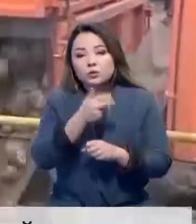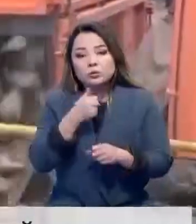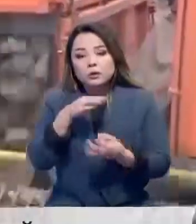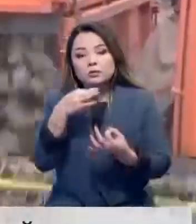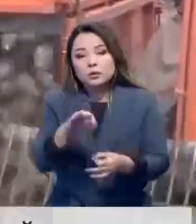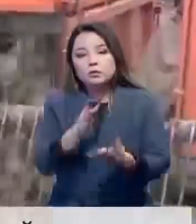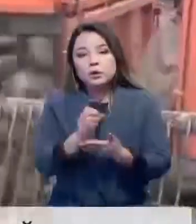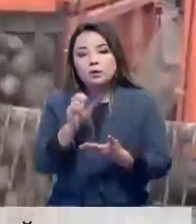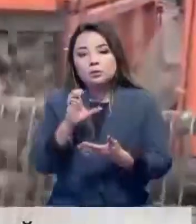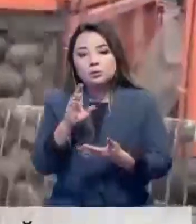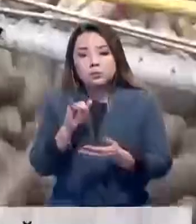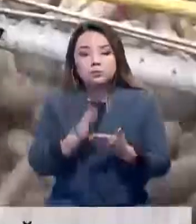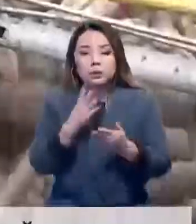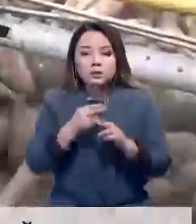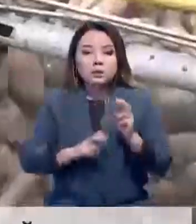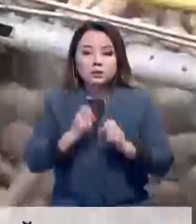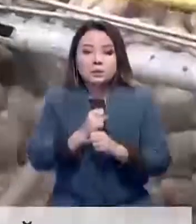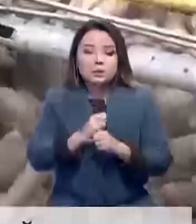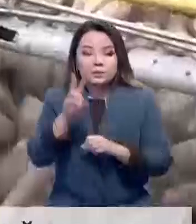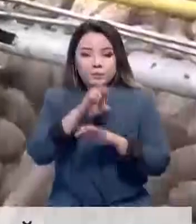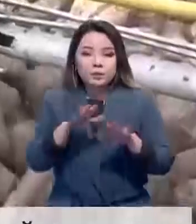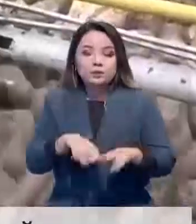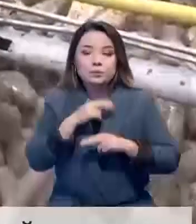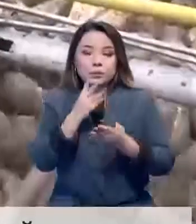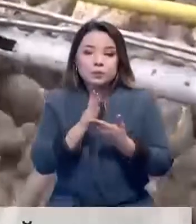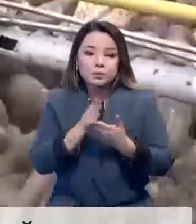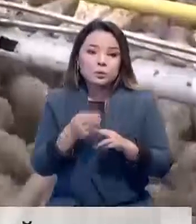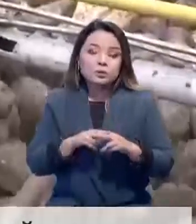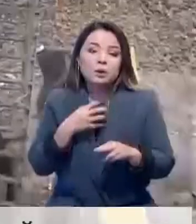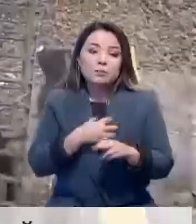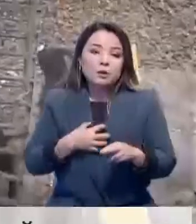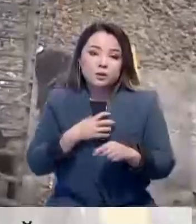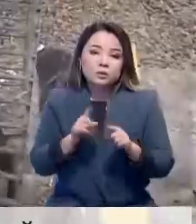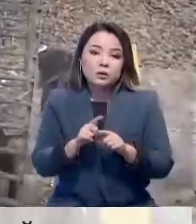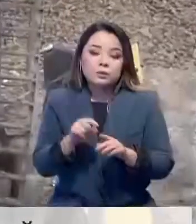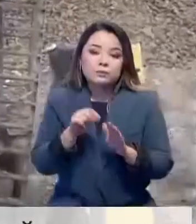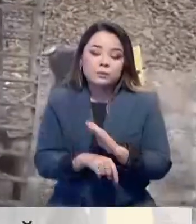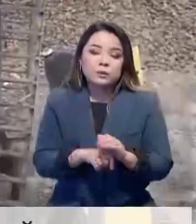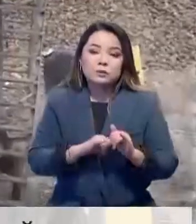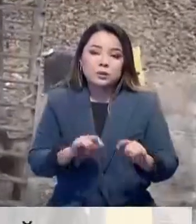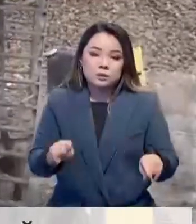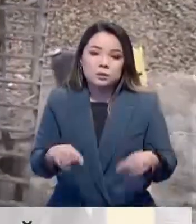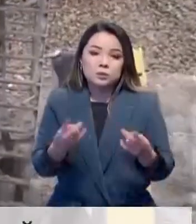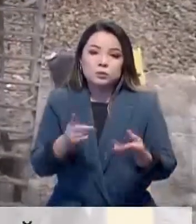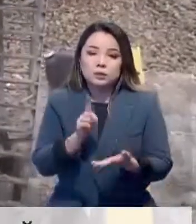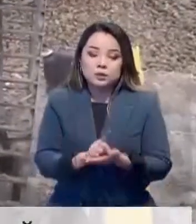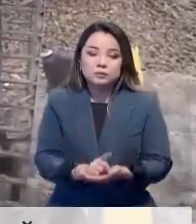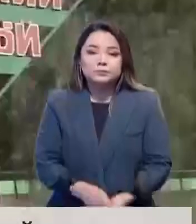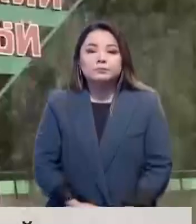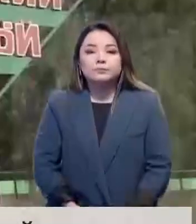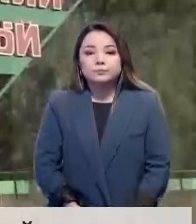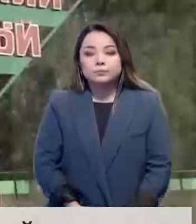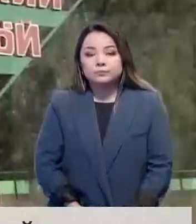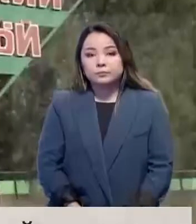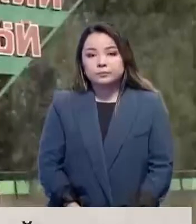тұрған Ақсу қант зауытының қайта іске қосылуы да ел үшін елеулі жайт. Бұл да маңызды саланың тамырына қан жүгіртуге тиіс. Назерке Тоғжан,